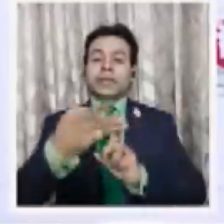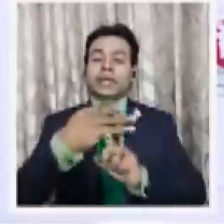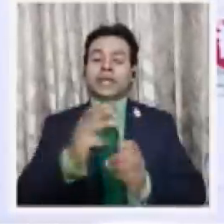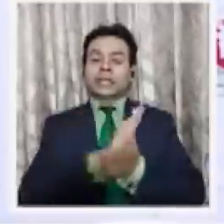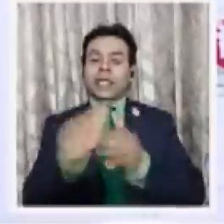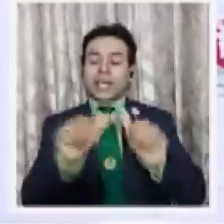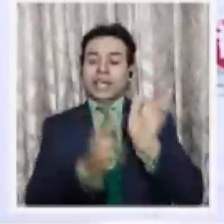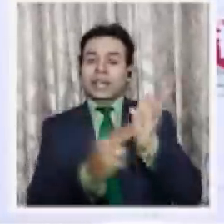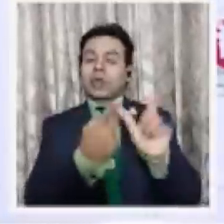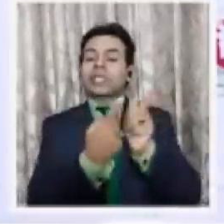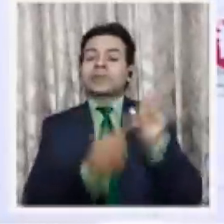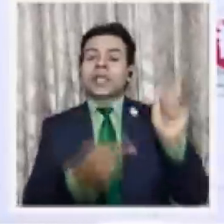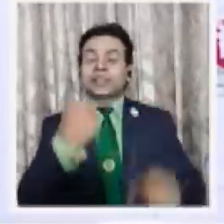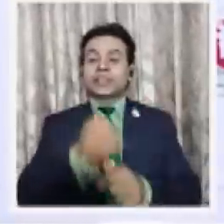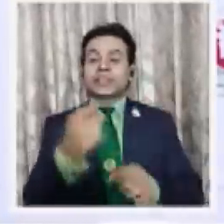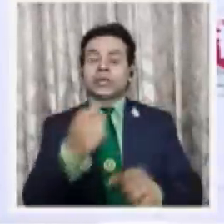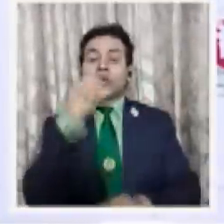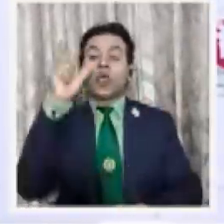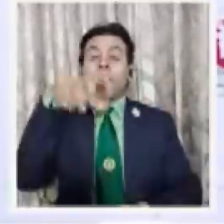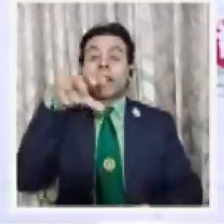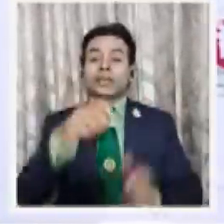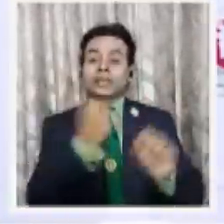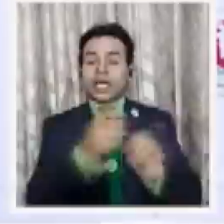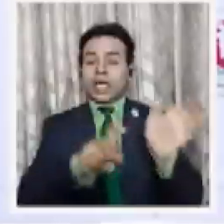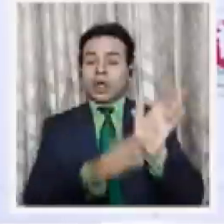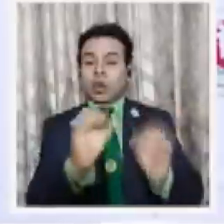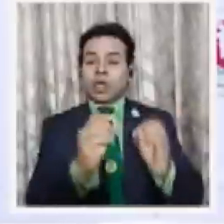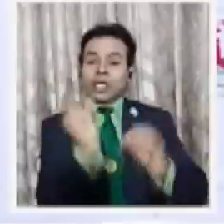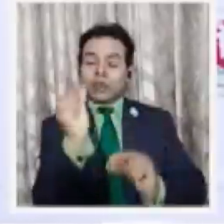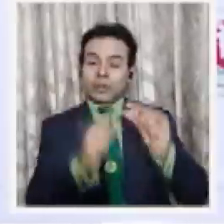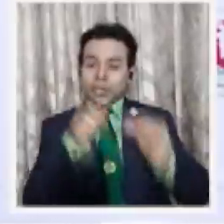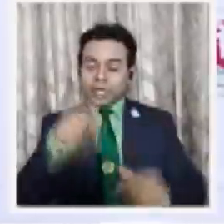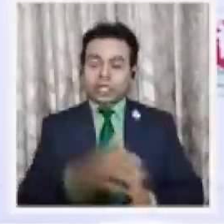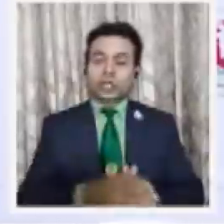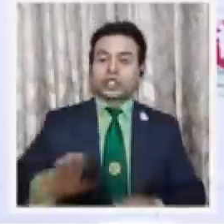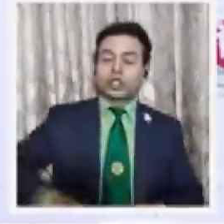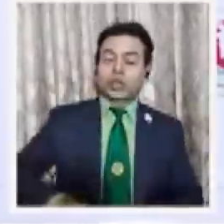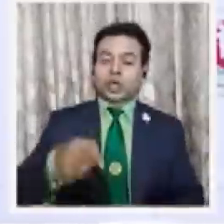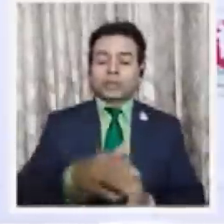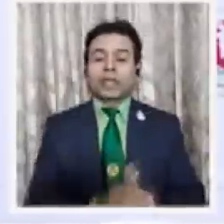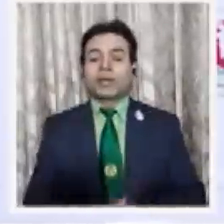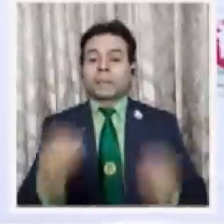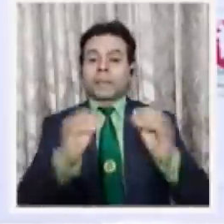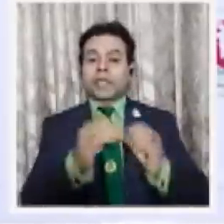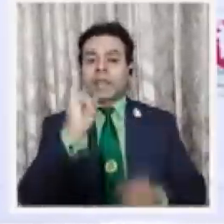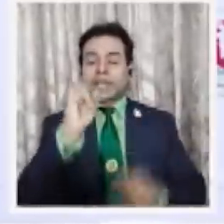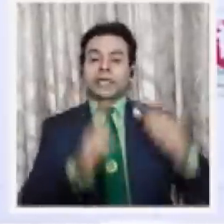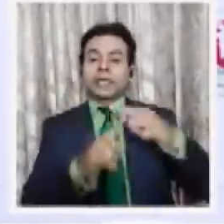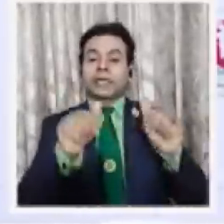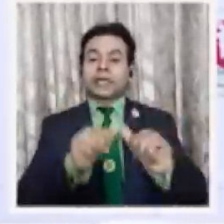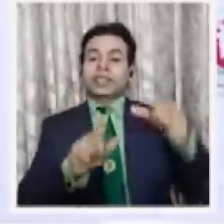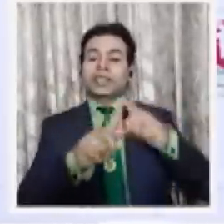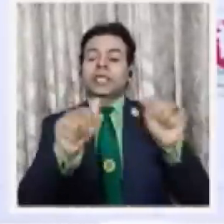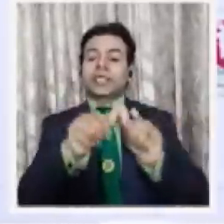ইস্পাহানি গ্রুপ বাংলাদেশের স্বনামধন্য শিল্প গ্রুপ ইস্পাহানি এর অর্থায়নে চট্টগ্রামের ফৌজারহাট